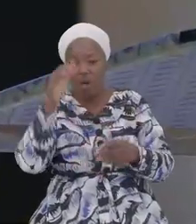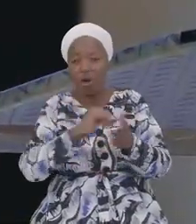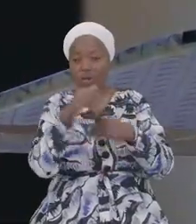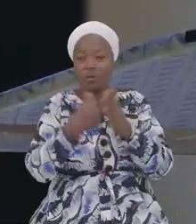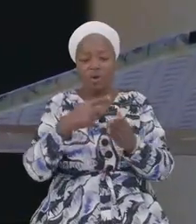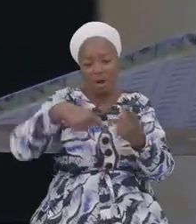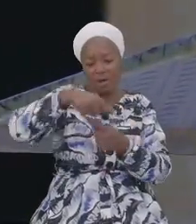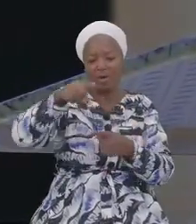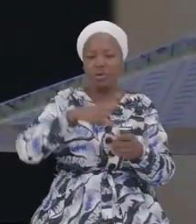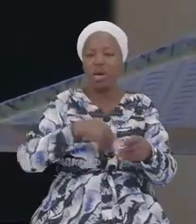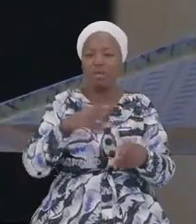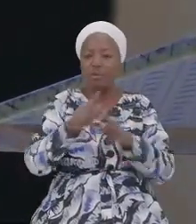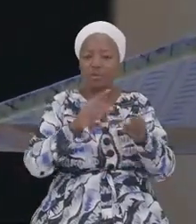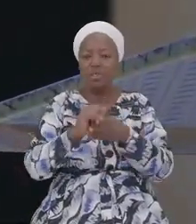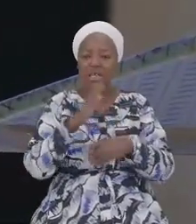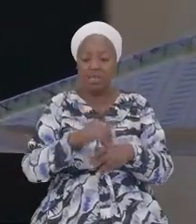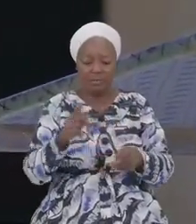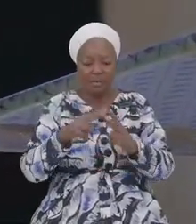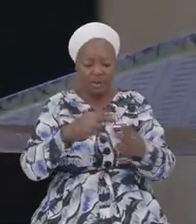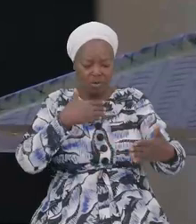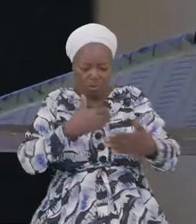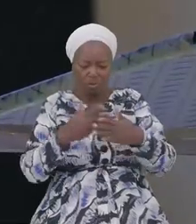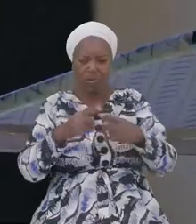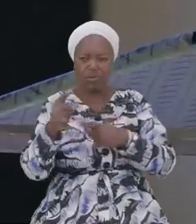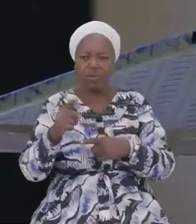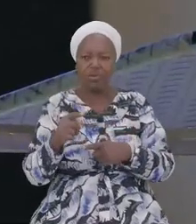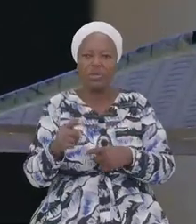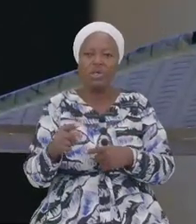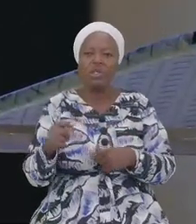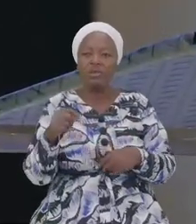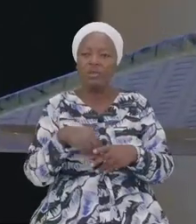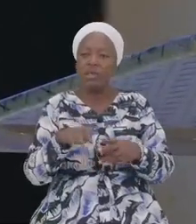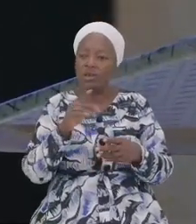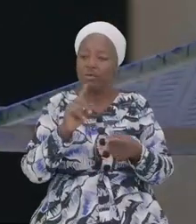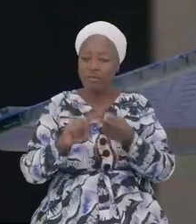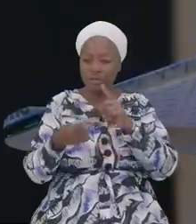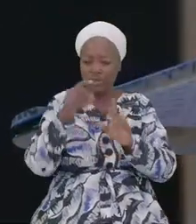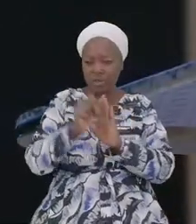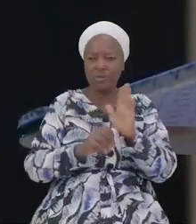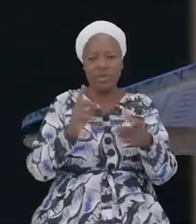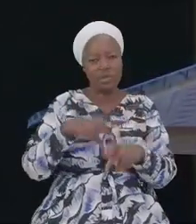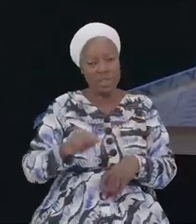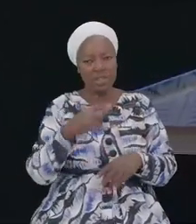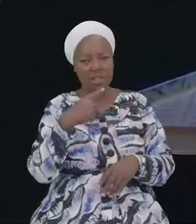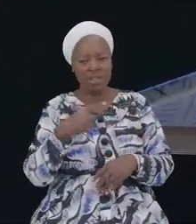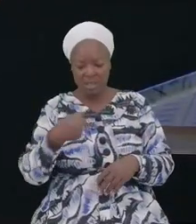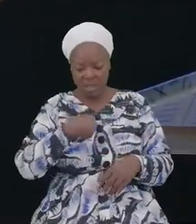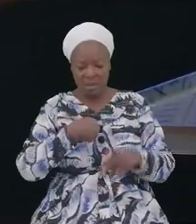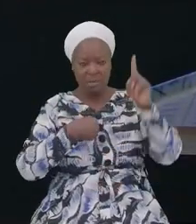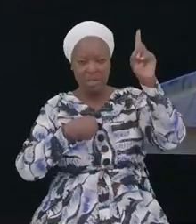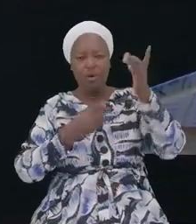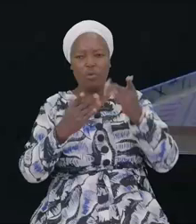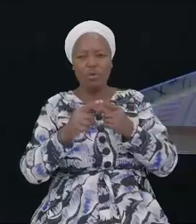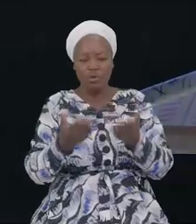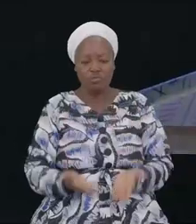dans votre environnement immédiat ou dans les relations que vous avez. Cependant, il dit, je veux t'élever, je peux le